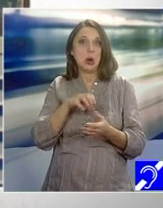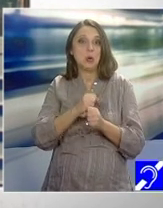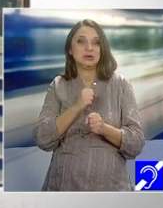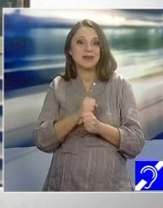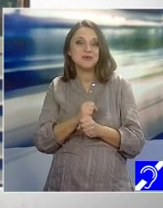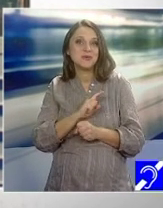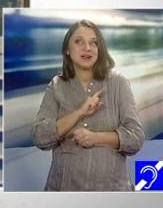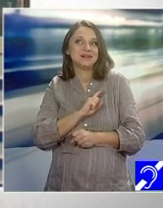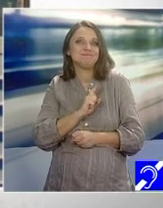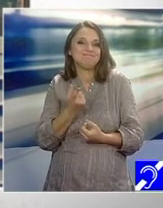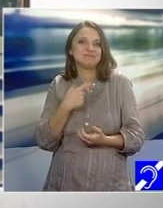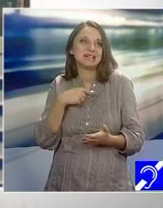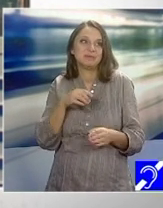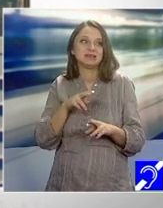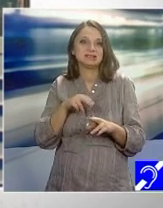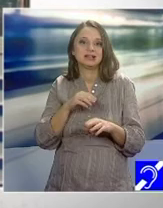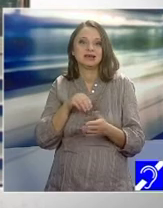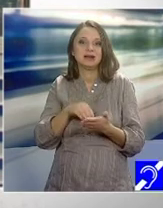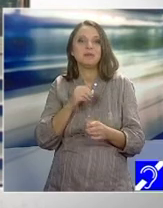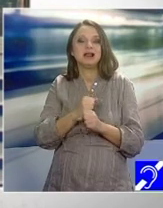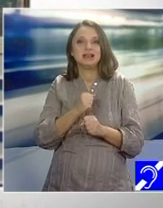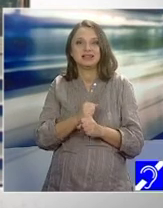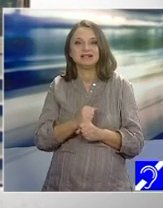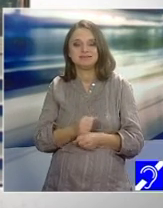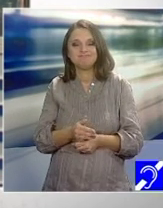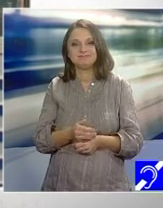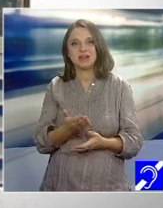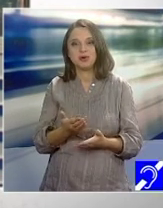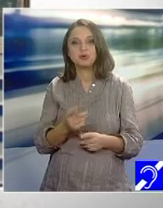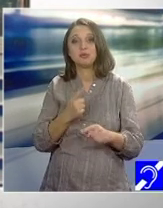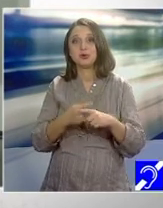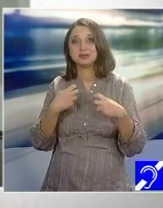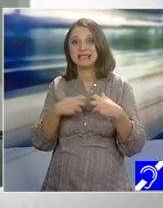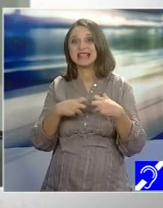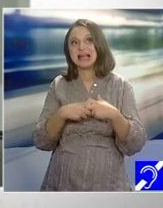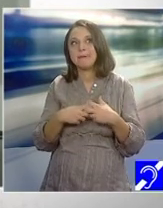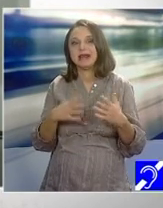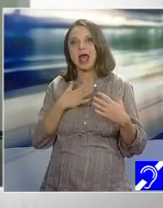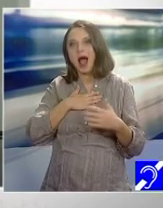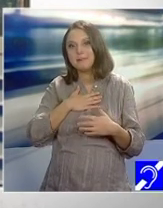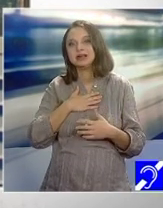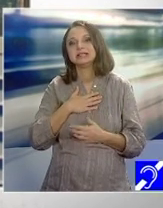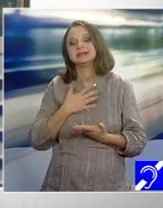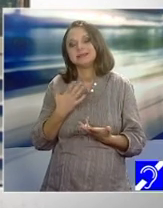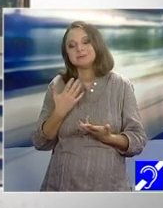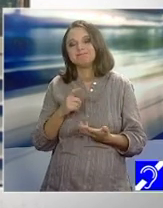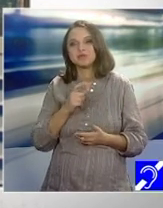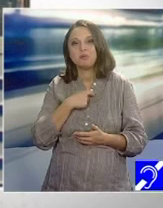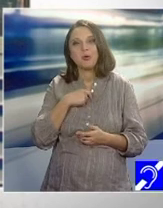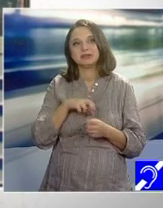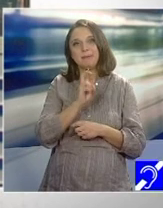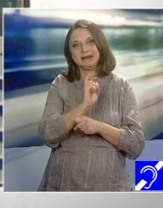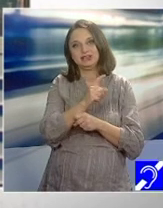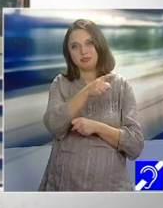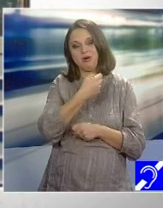momentan și sesiunea care se apropie. Iar acele restanțe la chirurgie trebuie recuperate, exact. Nu?